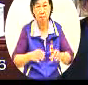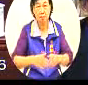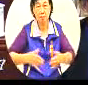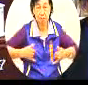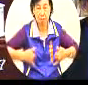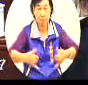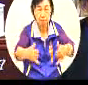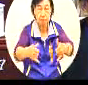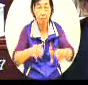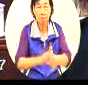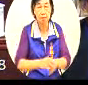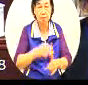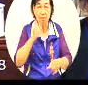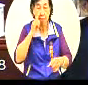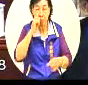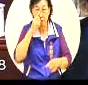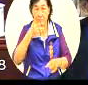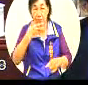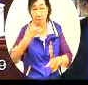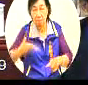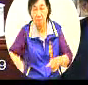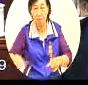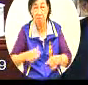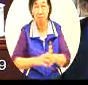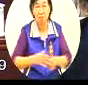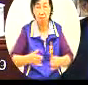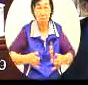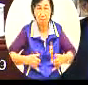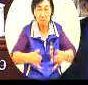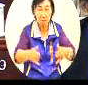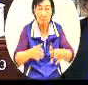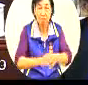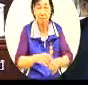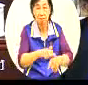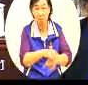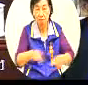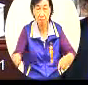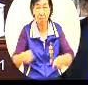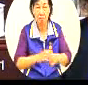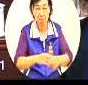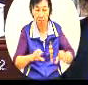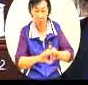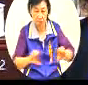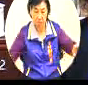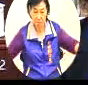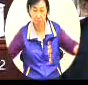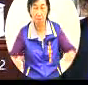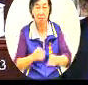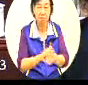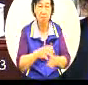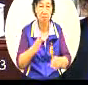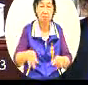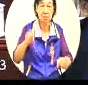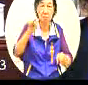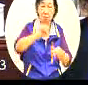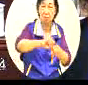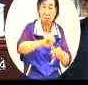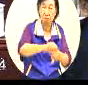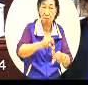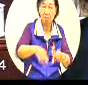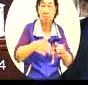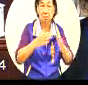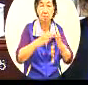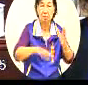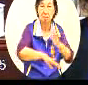并，有没有重复的地方，是我觉得跟中央可以一并来，包括水污染防治会征收家庭的部分是有讨论空